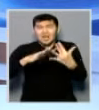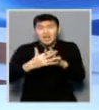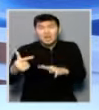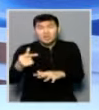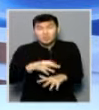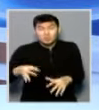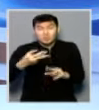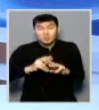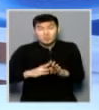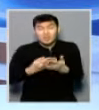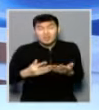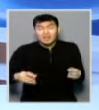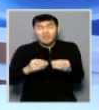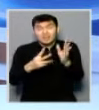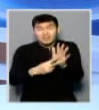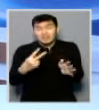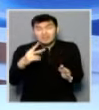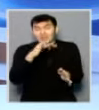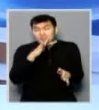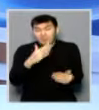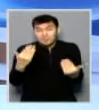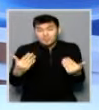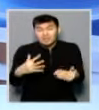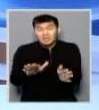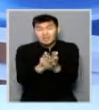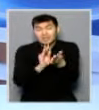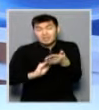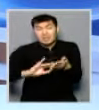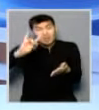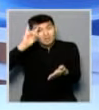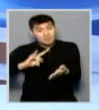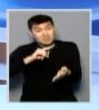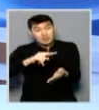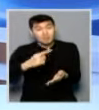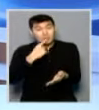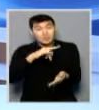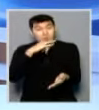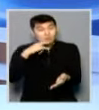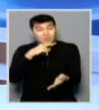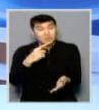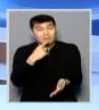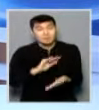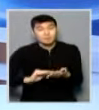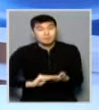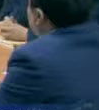Атрауской области в период 18 и 20 веков. Книга издана на казахском и русском языках.